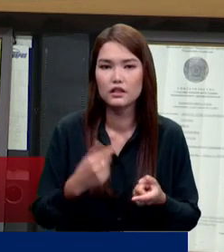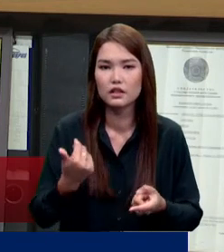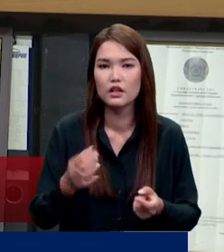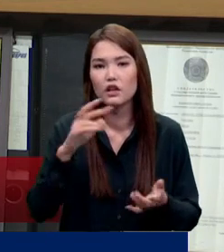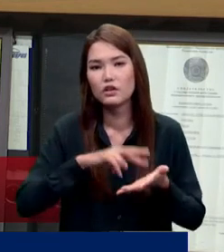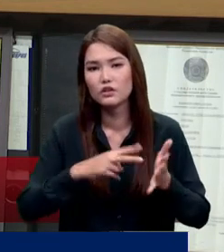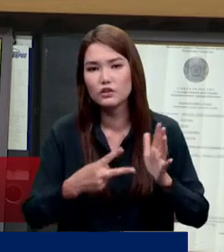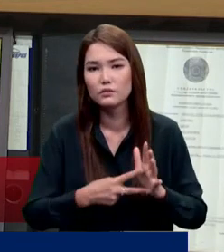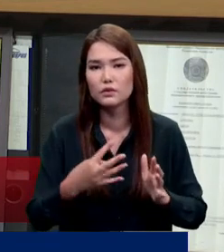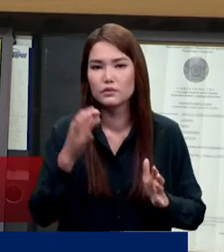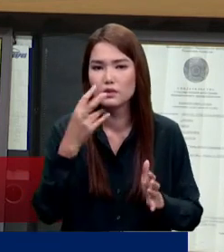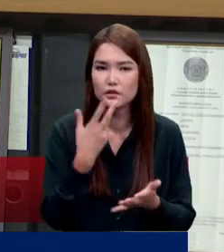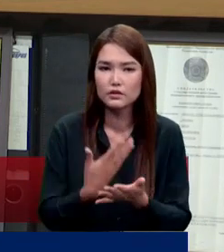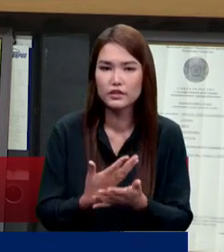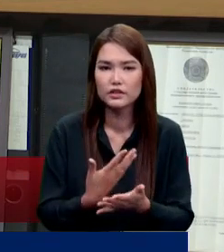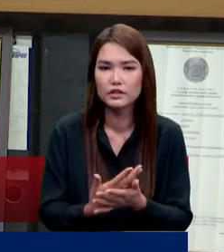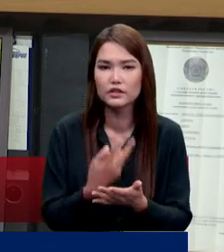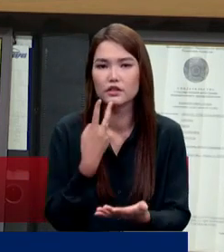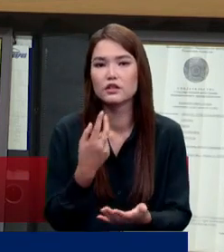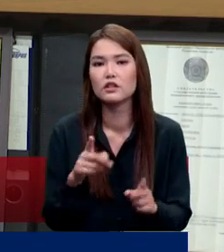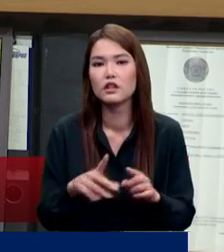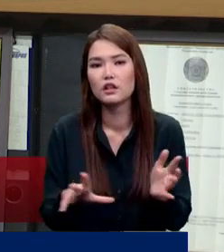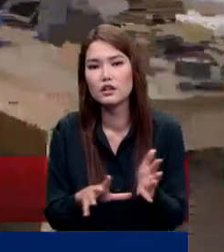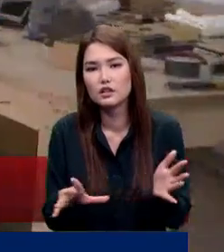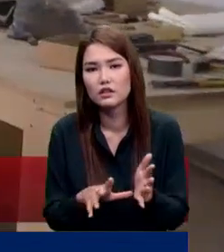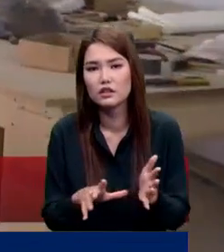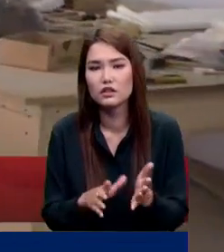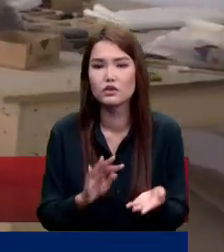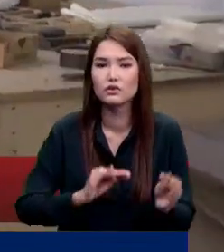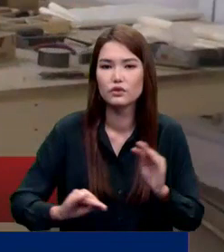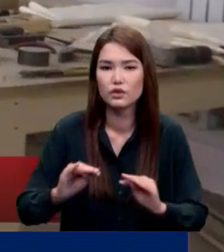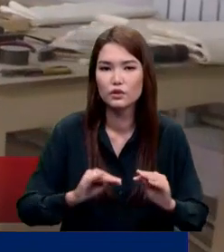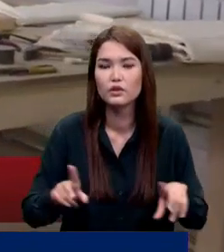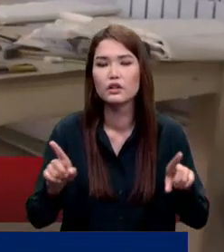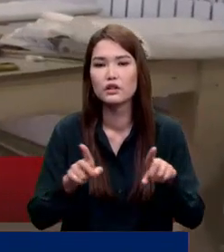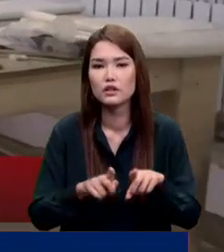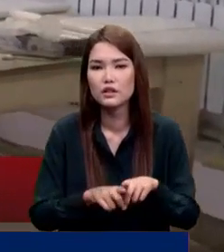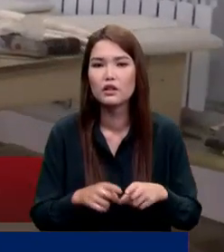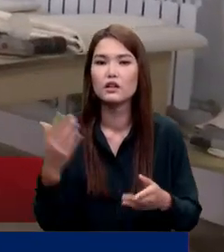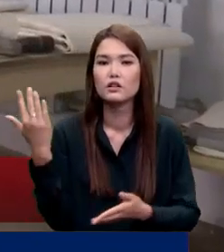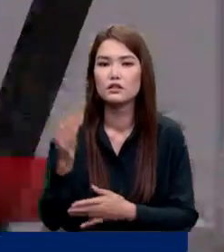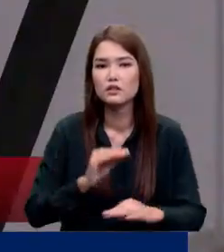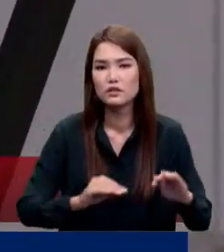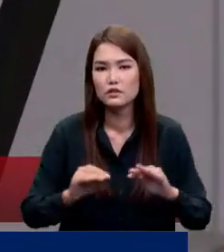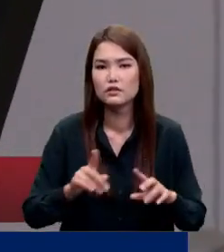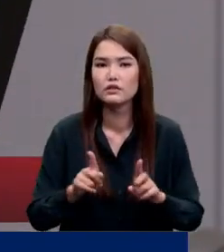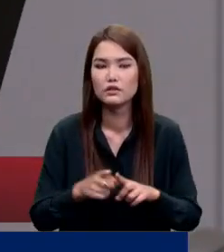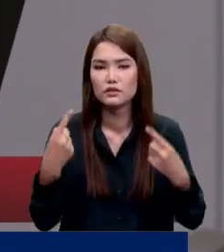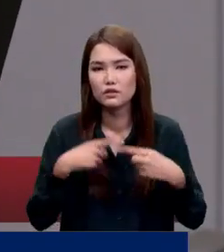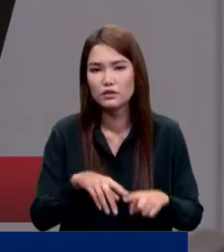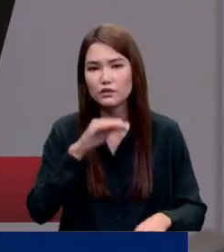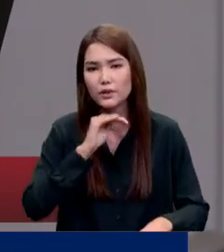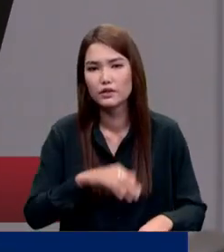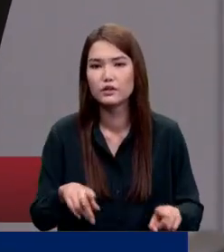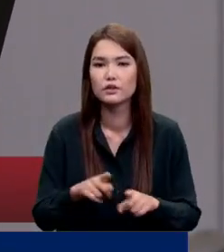қалатын кездер болады, дәрігерлер де көп керек. Бұл әлемдік үрдіс. Жоғарғы оқу орнын бітіргендердің 40%-ы оқыған мамандығы